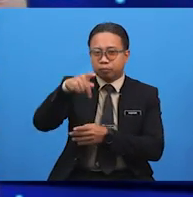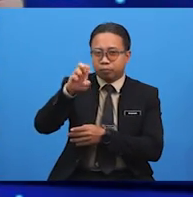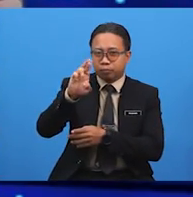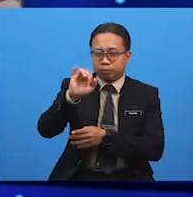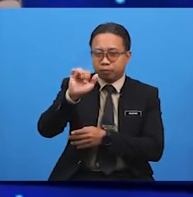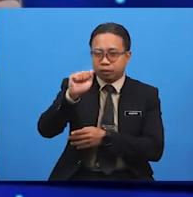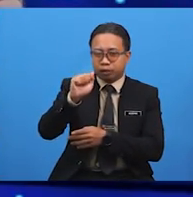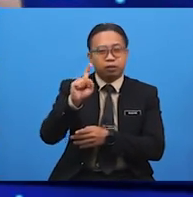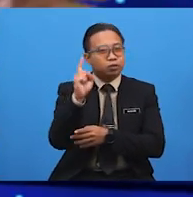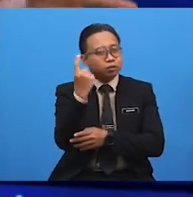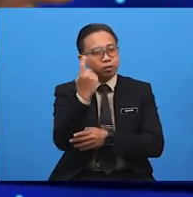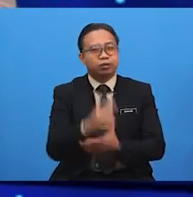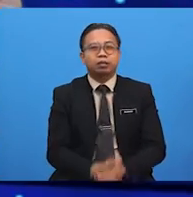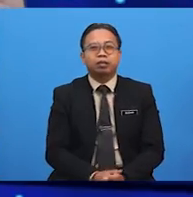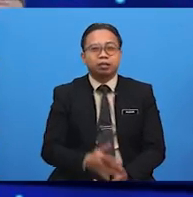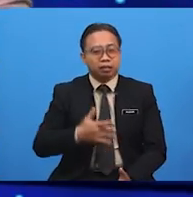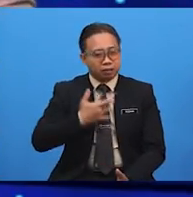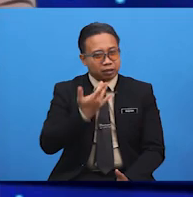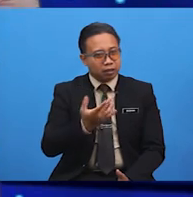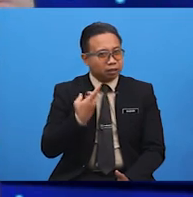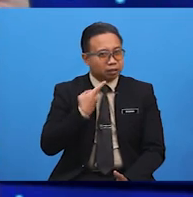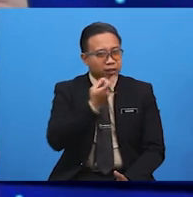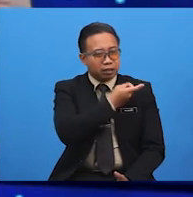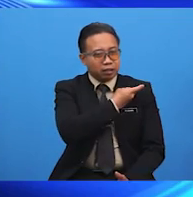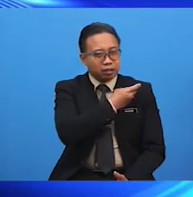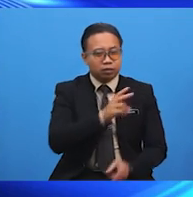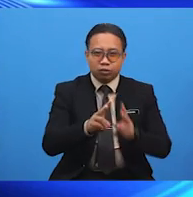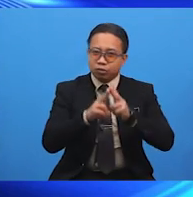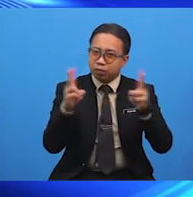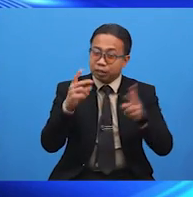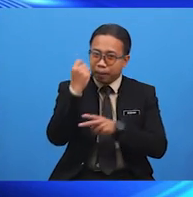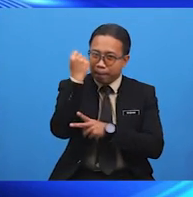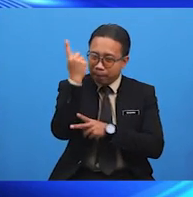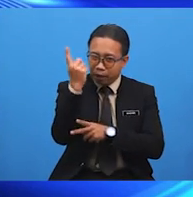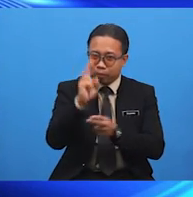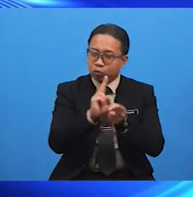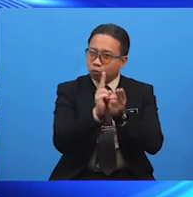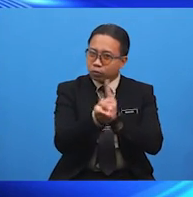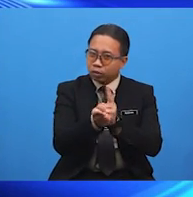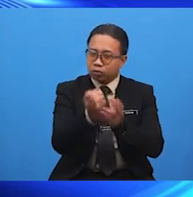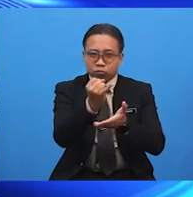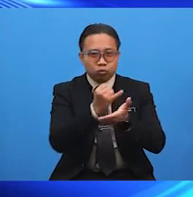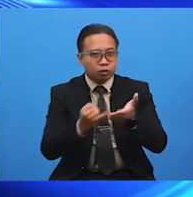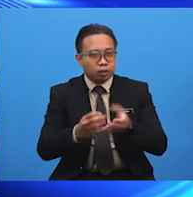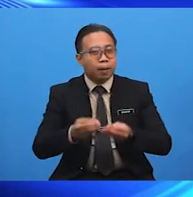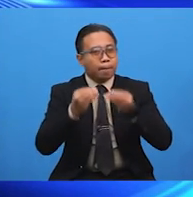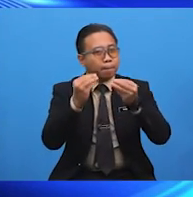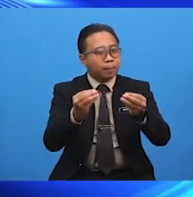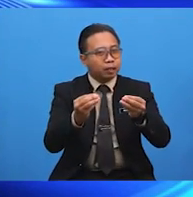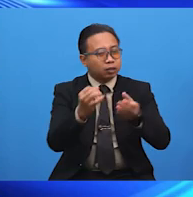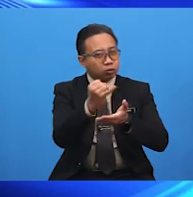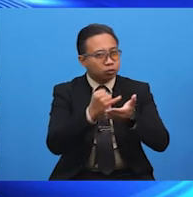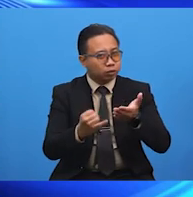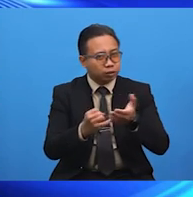Hebat. Memang hebat sangat. Rasanya kita dah semakin faham tentang penggubahan lukisan bagi ilustrasi